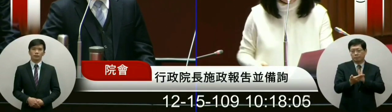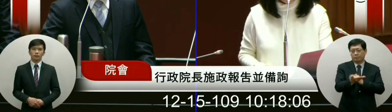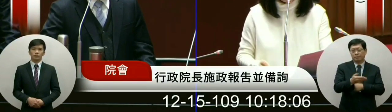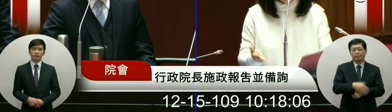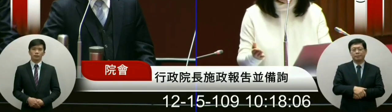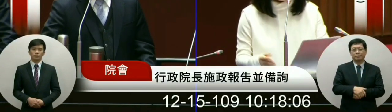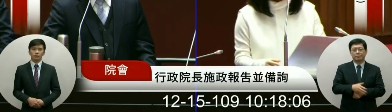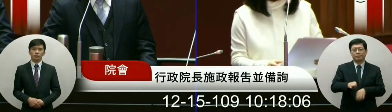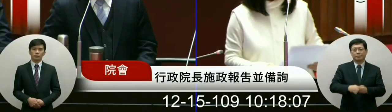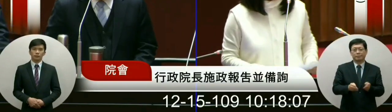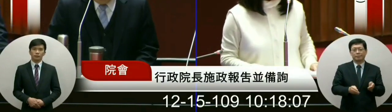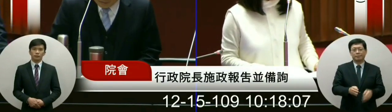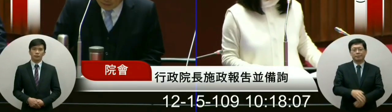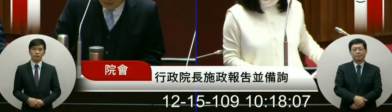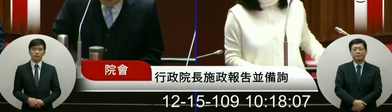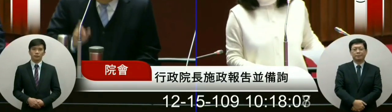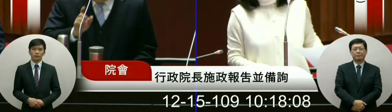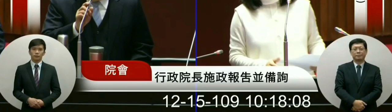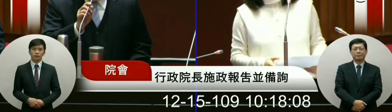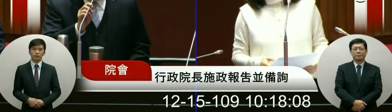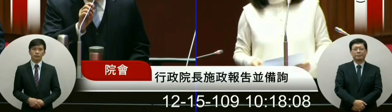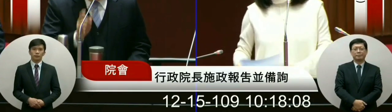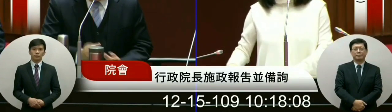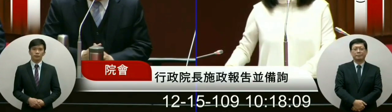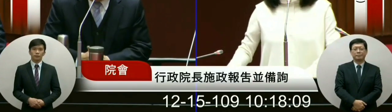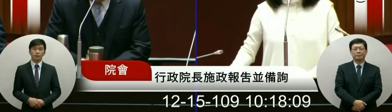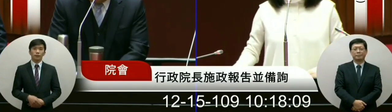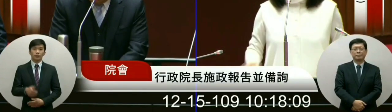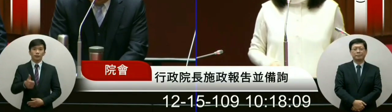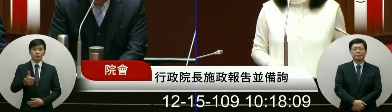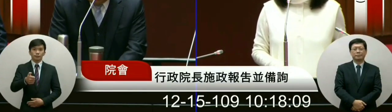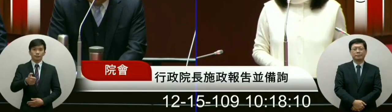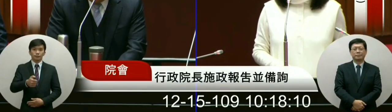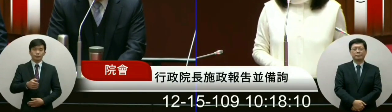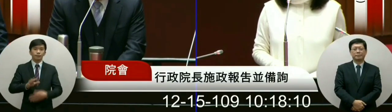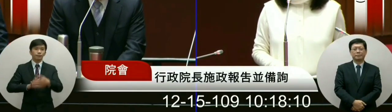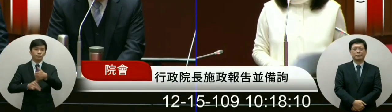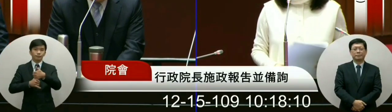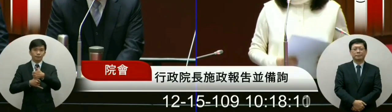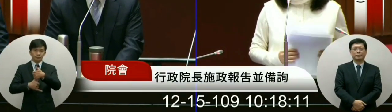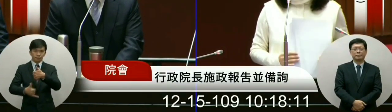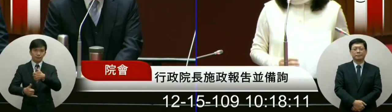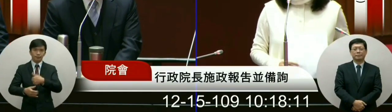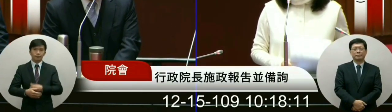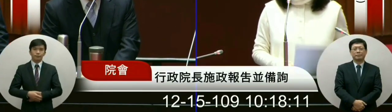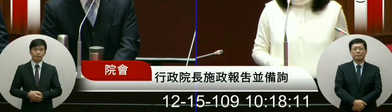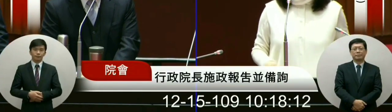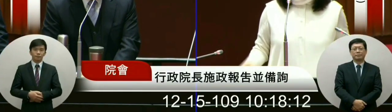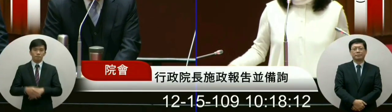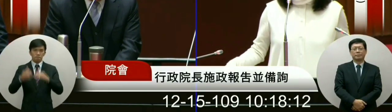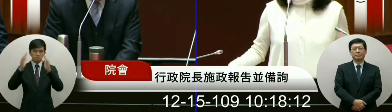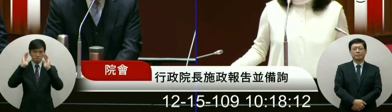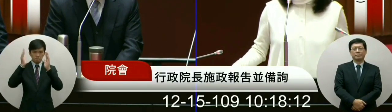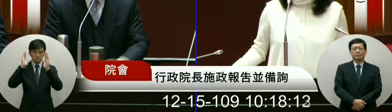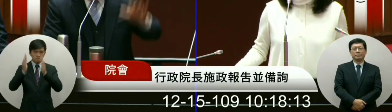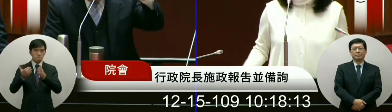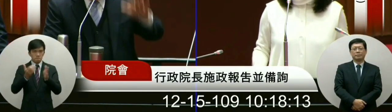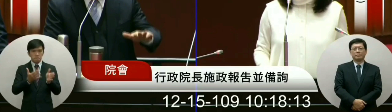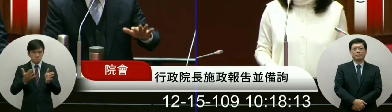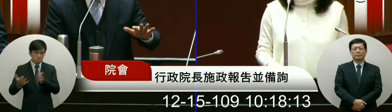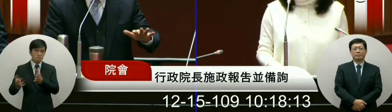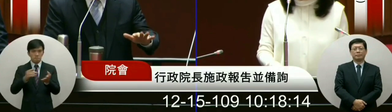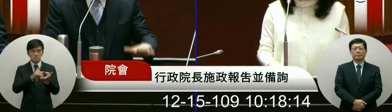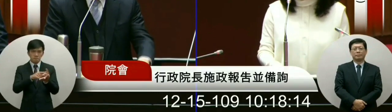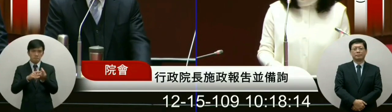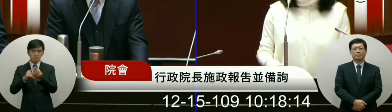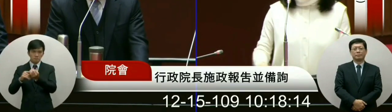让您说明，请。 啊，很谢谢委员这样子认真的整理相